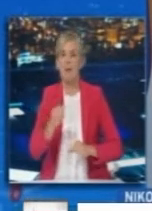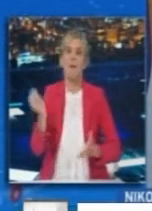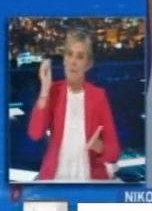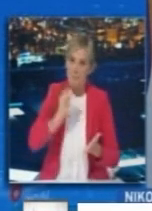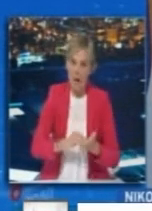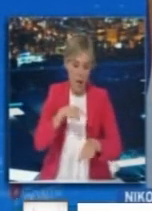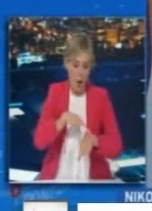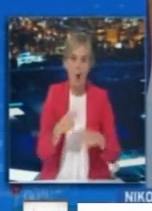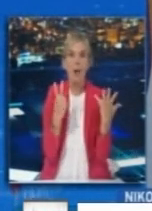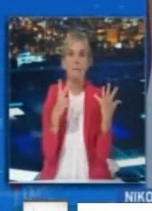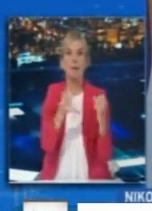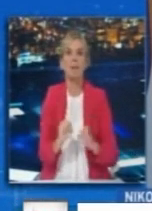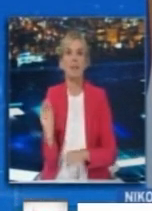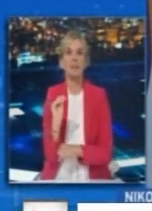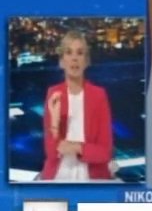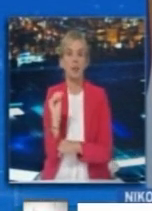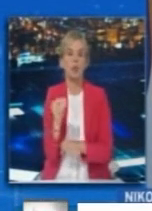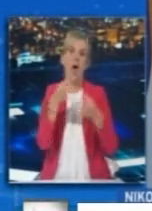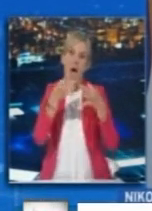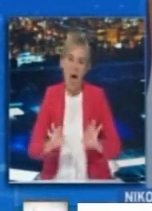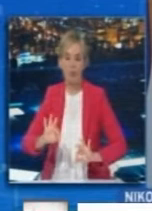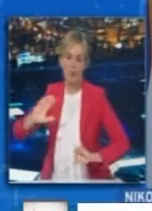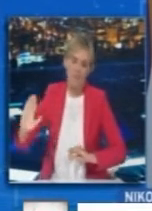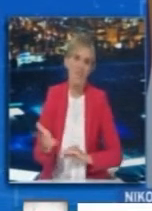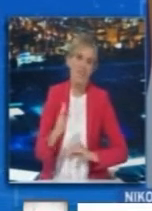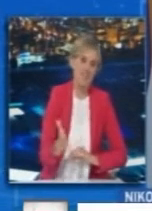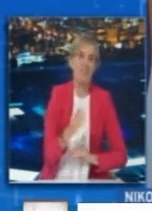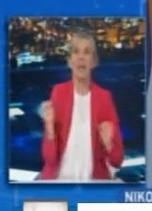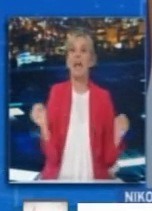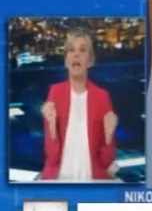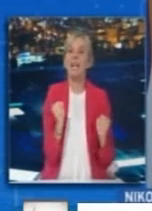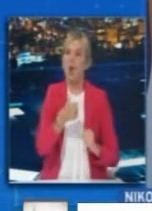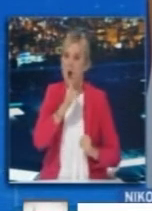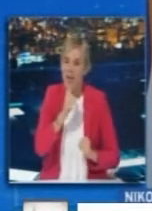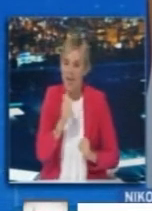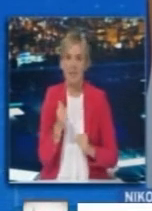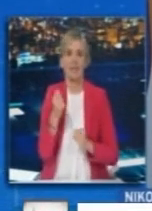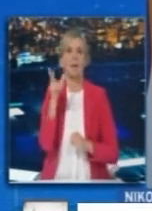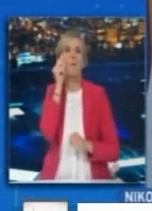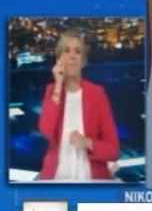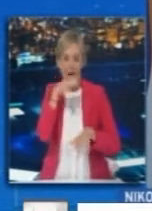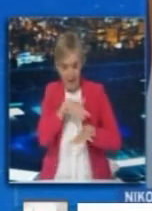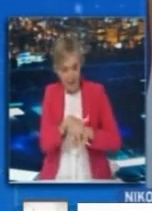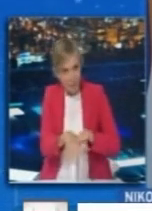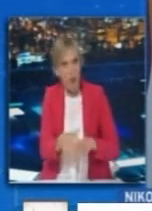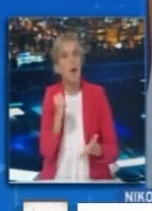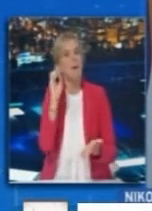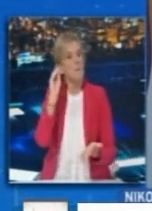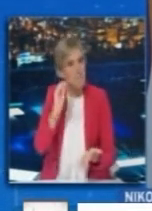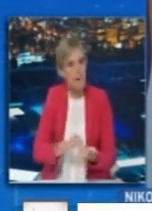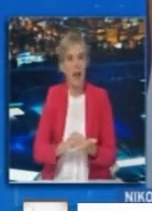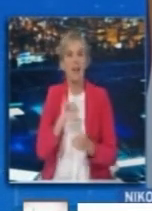για την εκένωση των περιοχών Κρεονέρη, Κοκκινόβραχος και Αφίδνες και στις 7 παρα 10 για την Ιπποκράτειο Πολιτεία